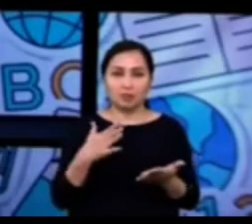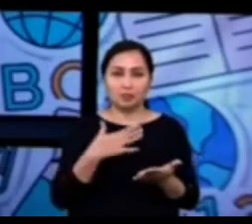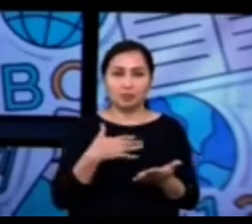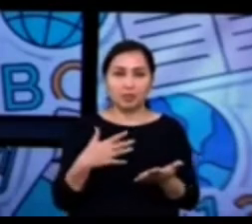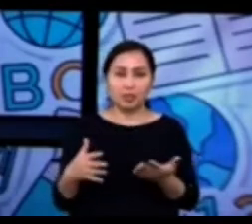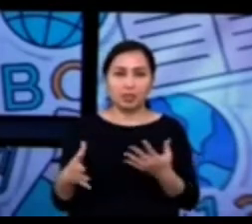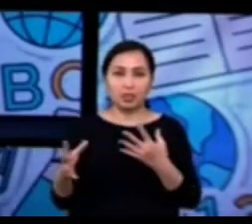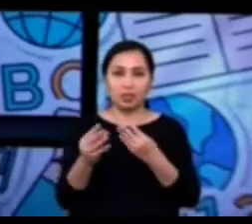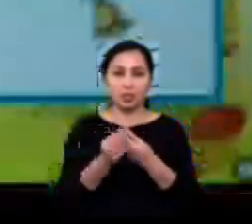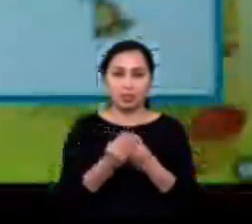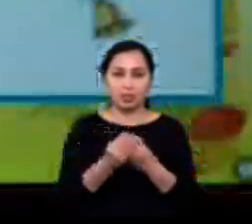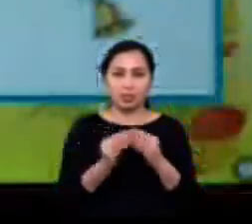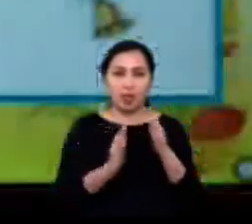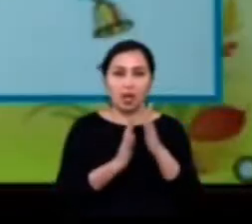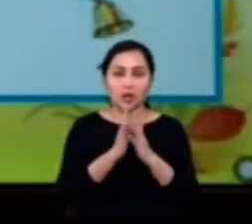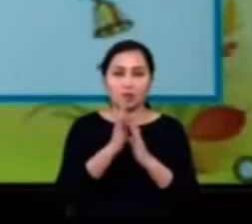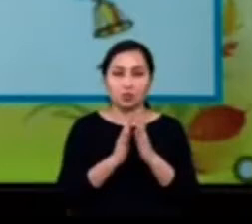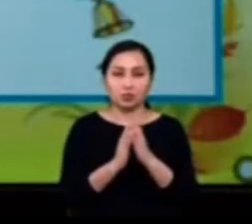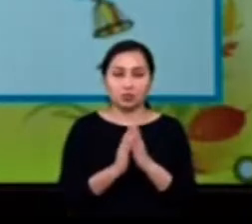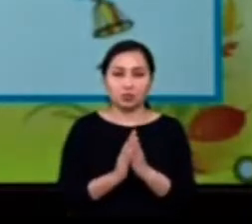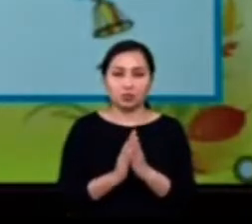собрали огурцы,